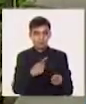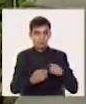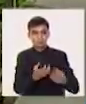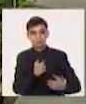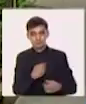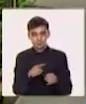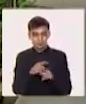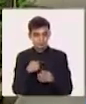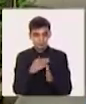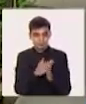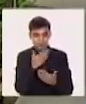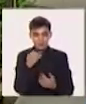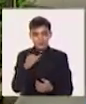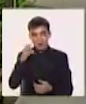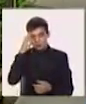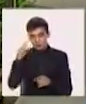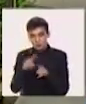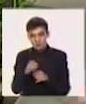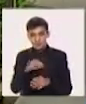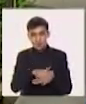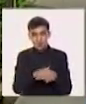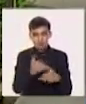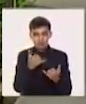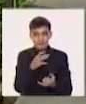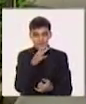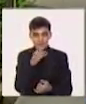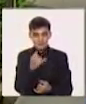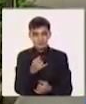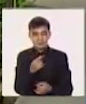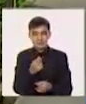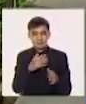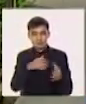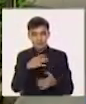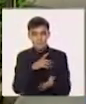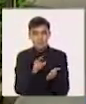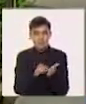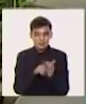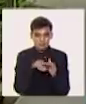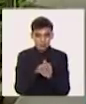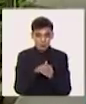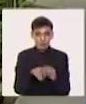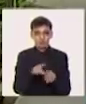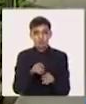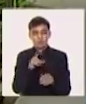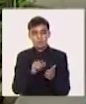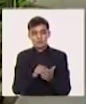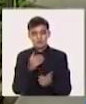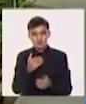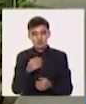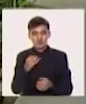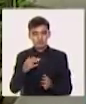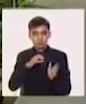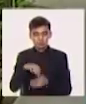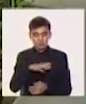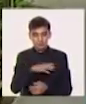біздің мемлекетте дем бойлы халықтың сен ақшасын алып отырсың пенсионный зейнетақы қорында. Бүгінгі